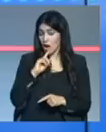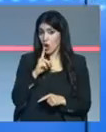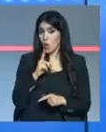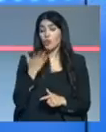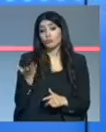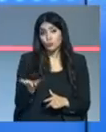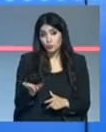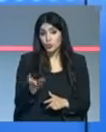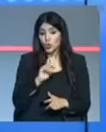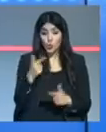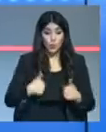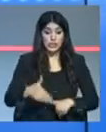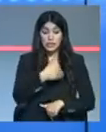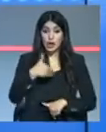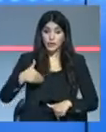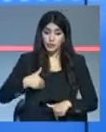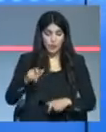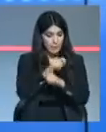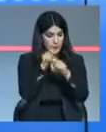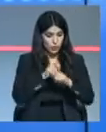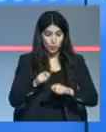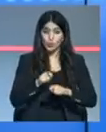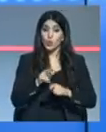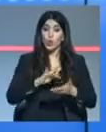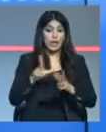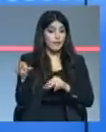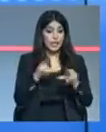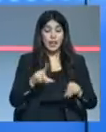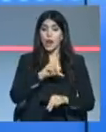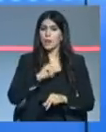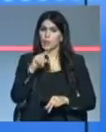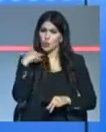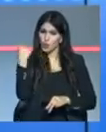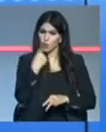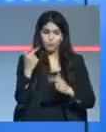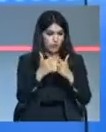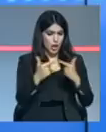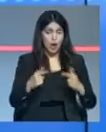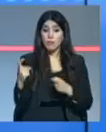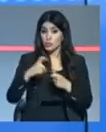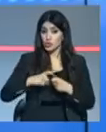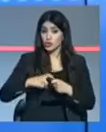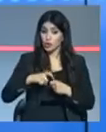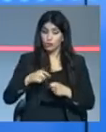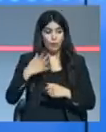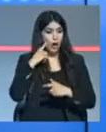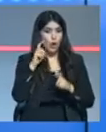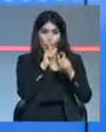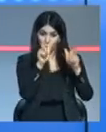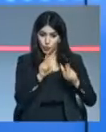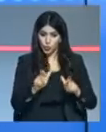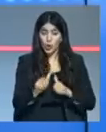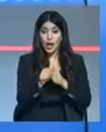الناس وبالتالي فان وزاره الداخليه تتعهد بمسؤولياتها والوحدات الامنيه مختلف الامنيين اللي كانوا موجودين قاموا بدورهم على احسن وجه في